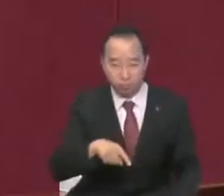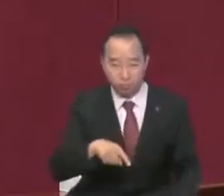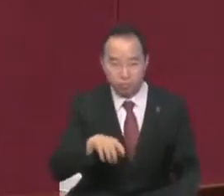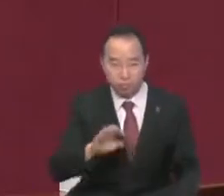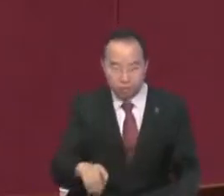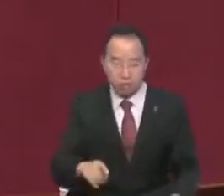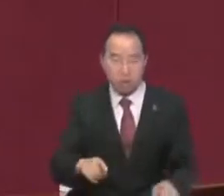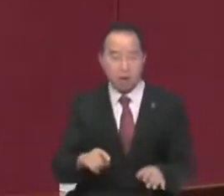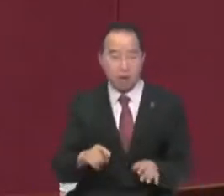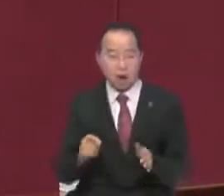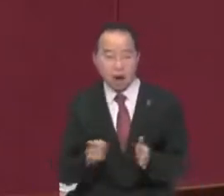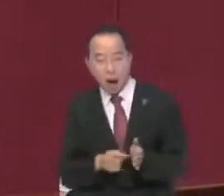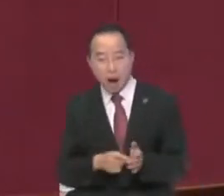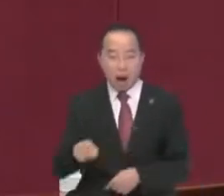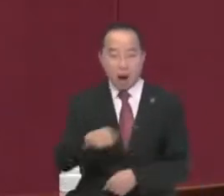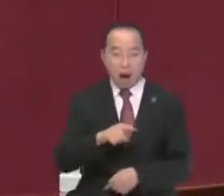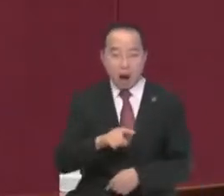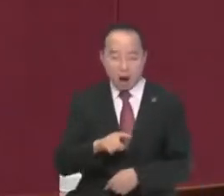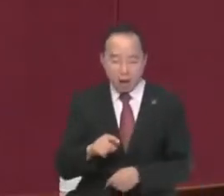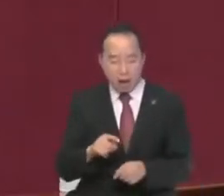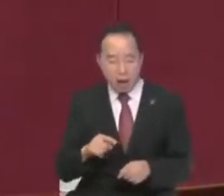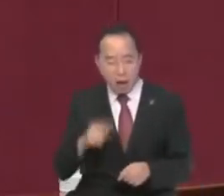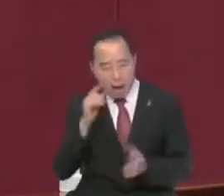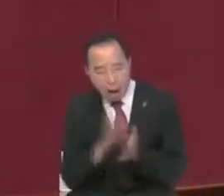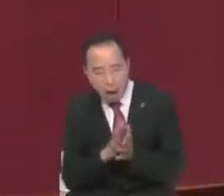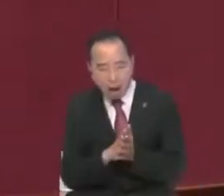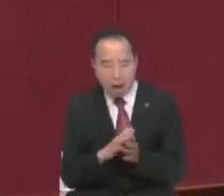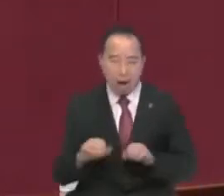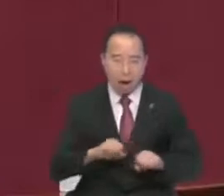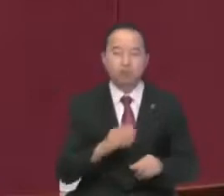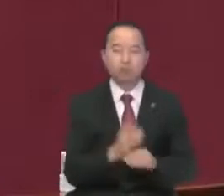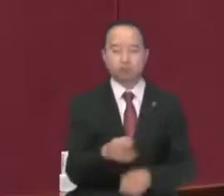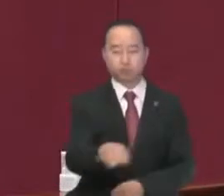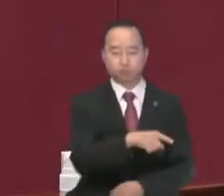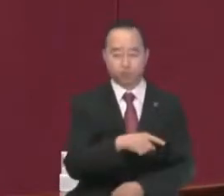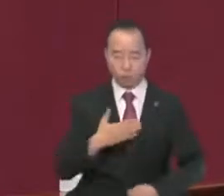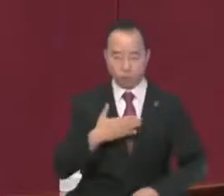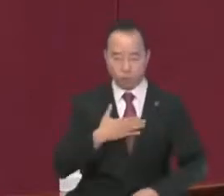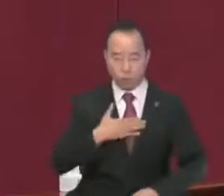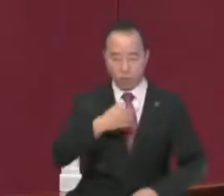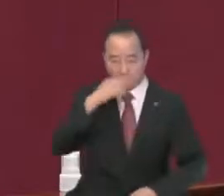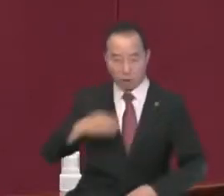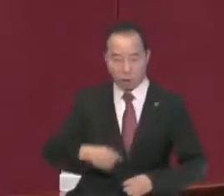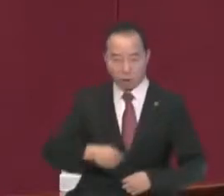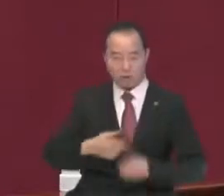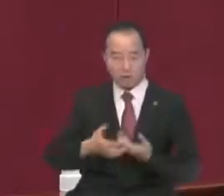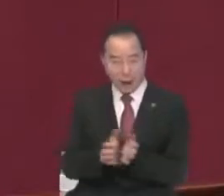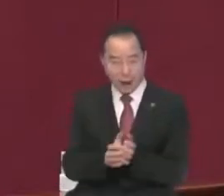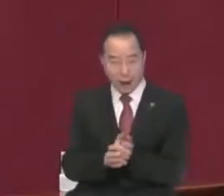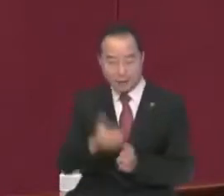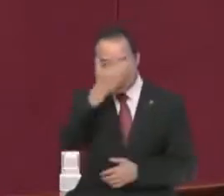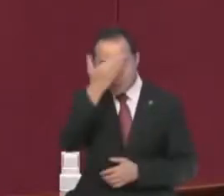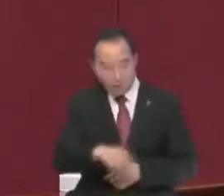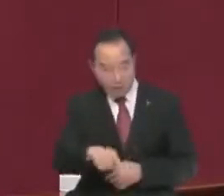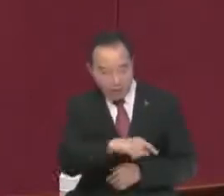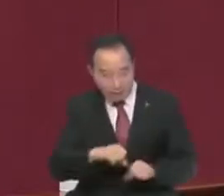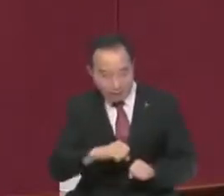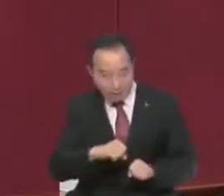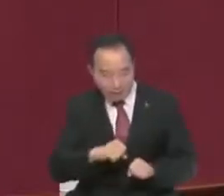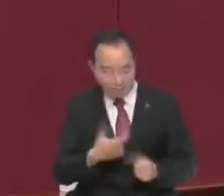저마다의 방식으로 맞서고 있습니다. 저와 정의당은 우리 청년들의 투쟁에 팔 걷어붙이고